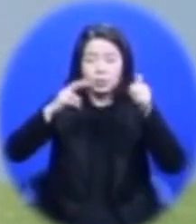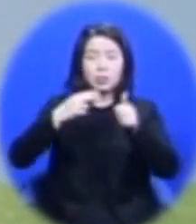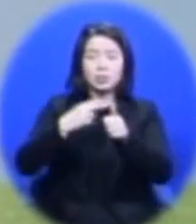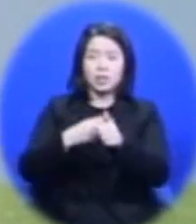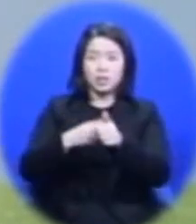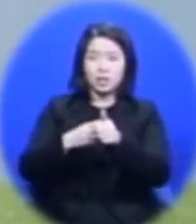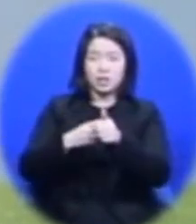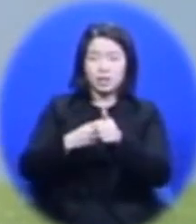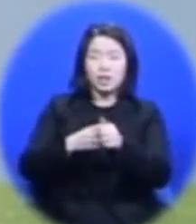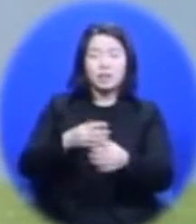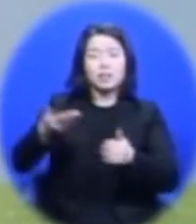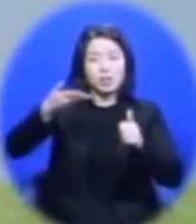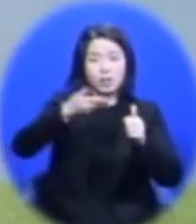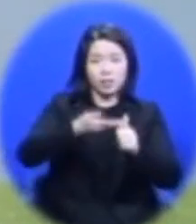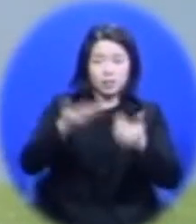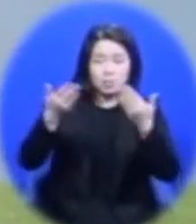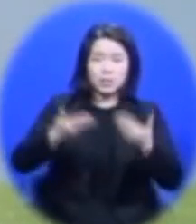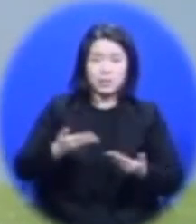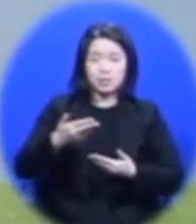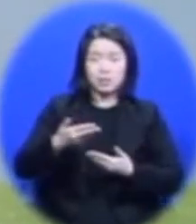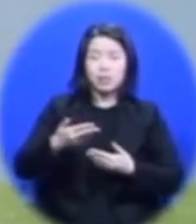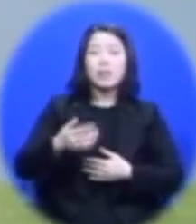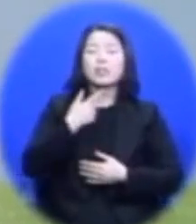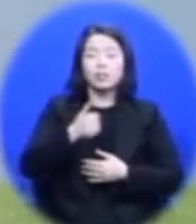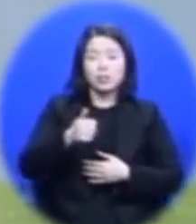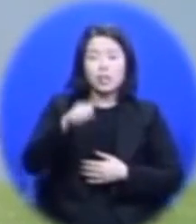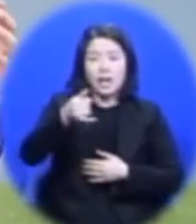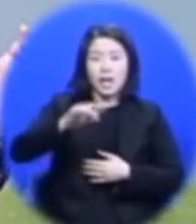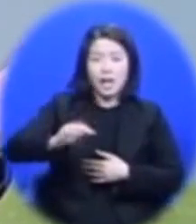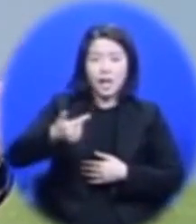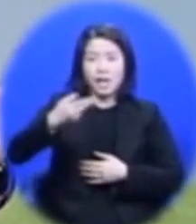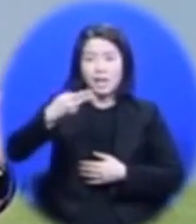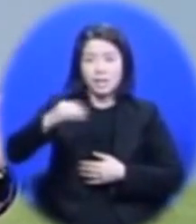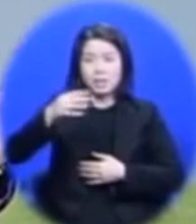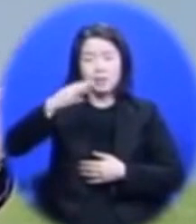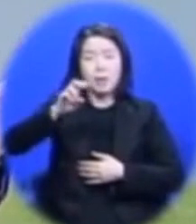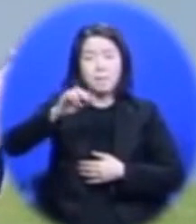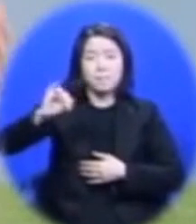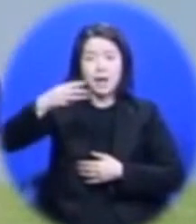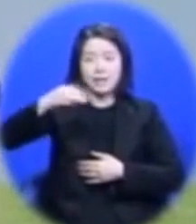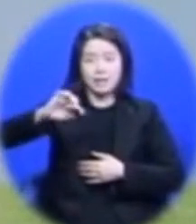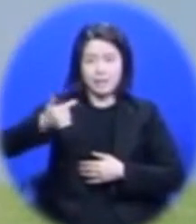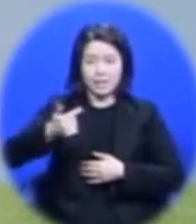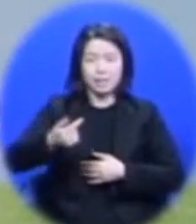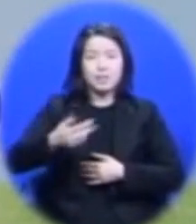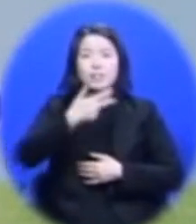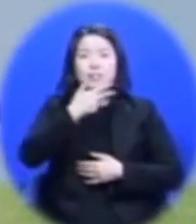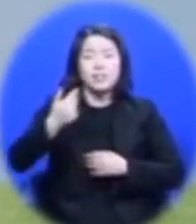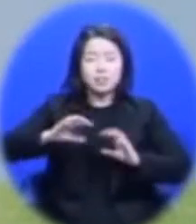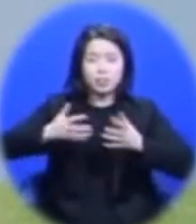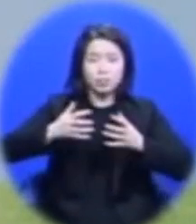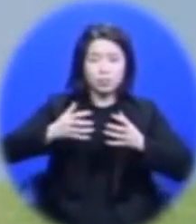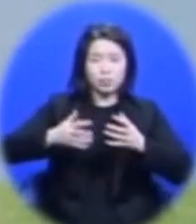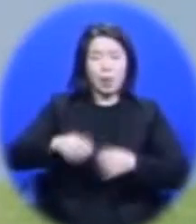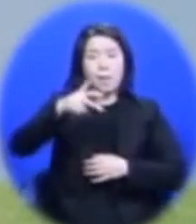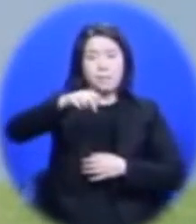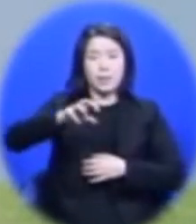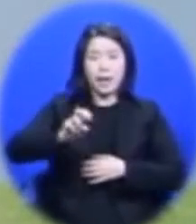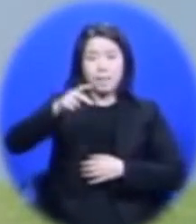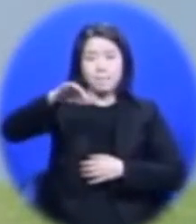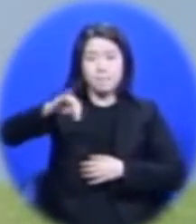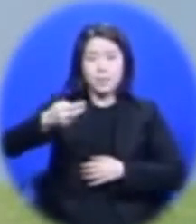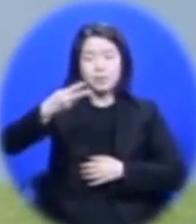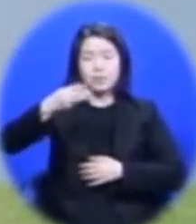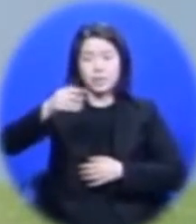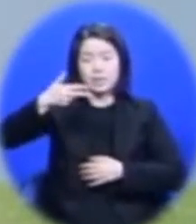분 헨리 마틴이라는 분이 계십니다. 이분은 영국 케임브리지 출신으로 천재라는 평가를